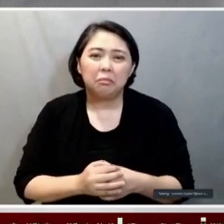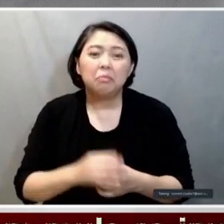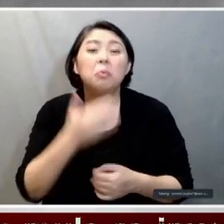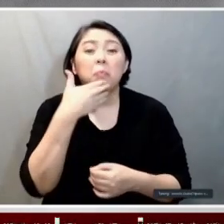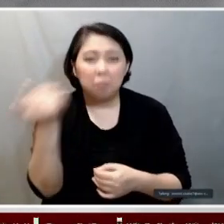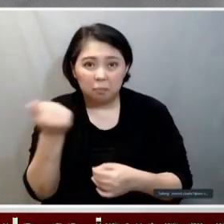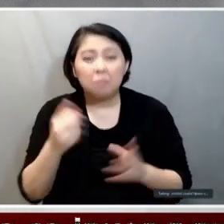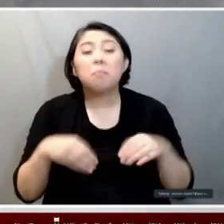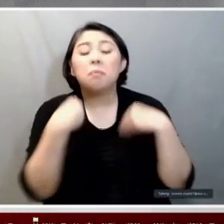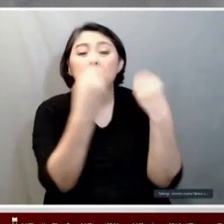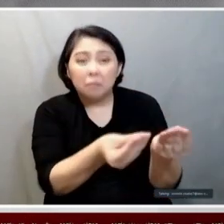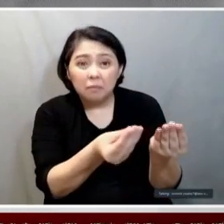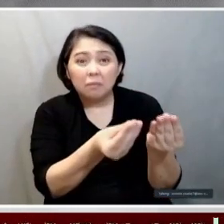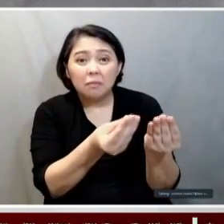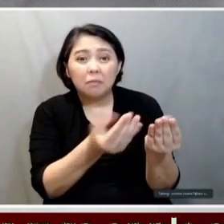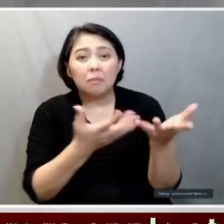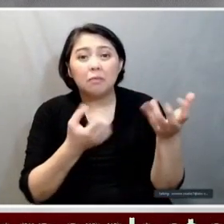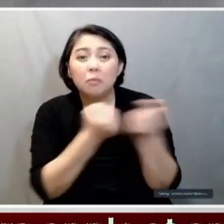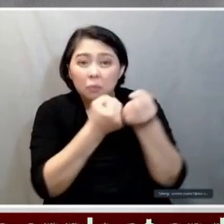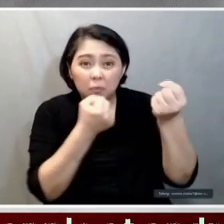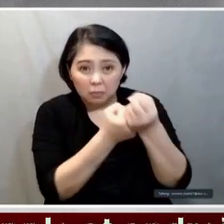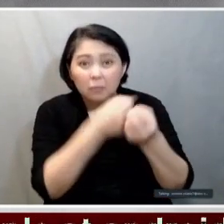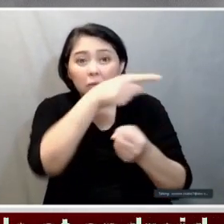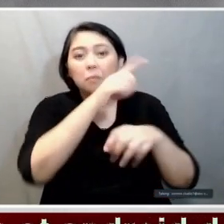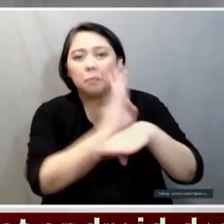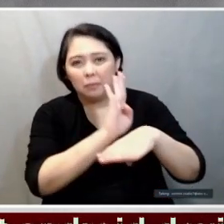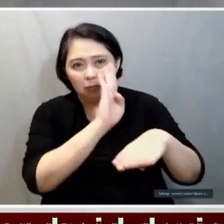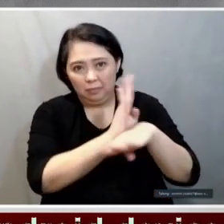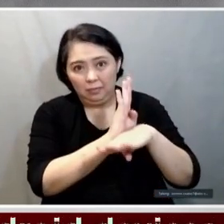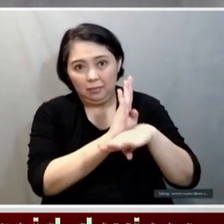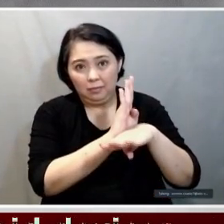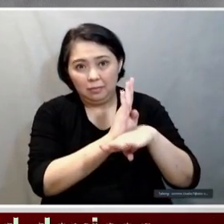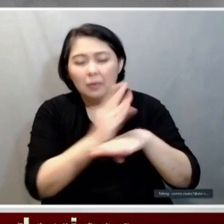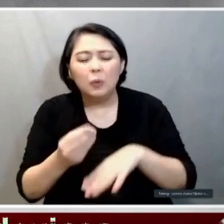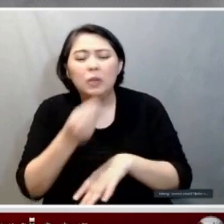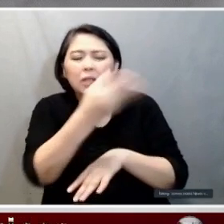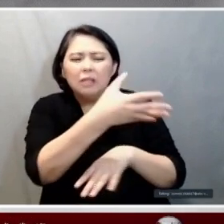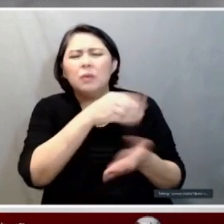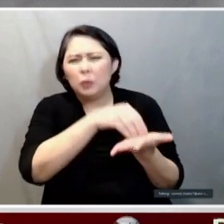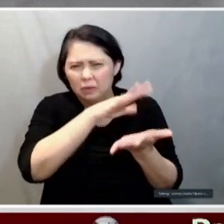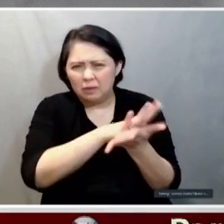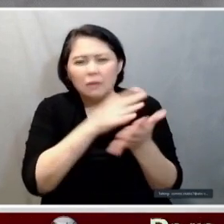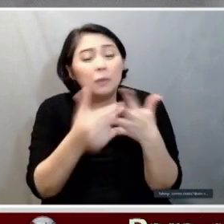sa mga kumpanya na yun as utang, kahit di mabayaran lahat,